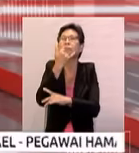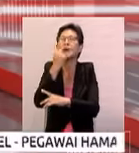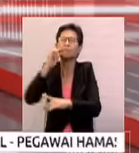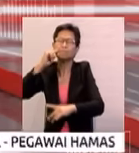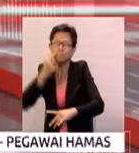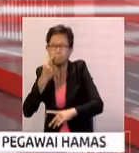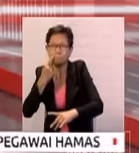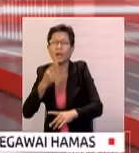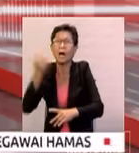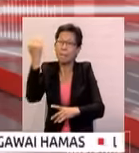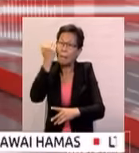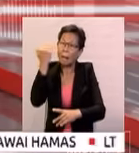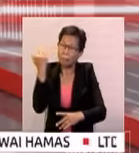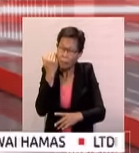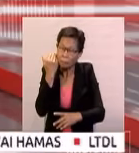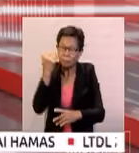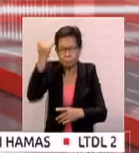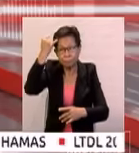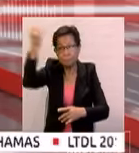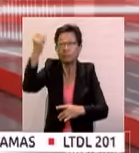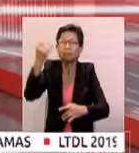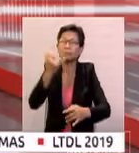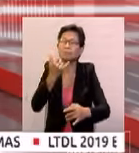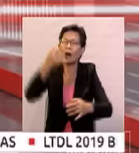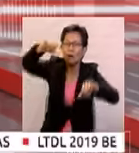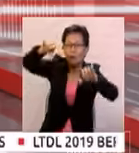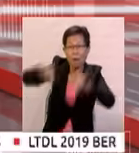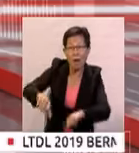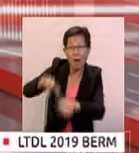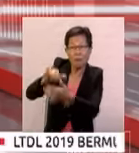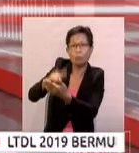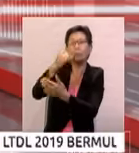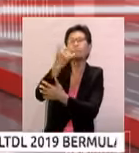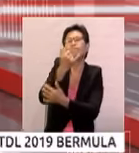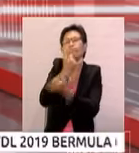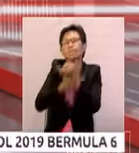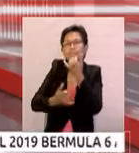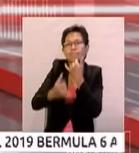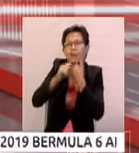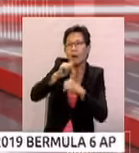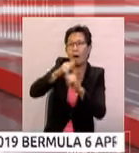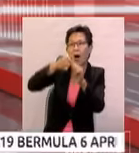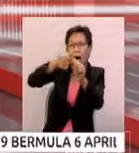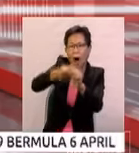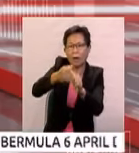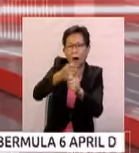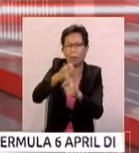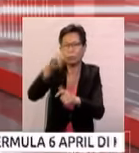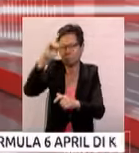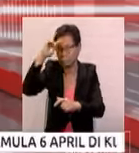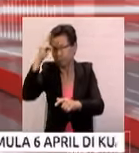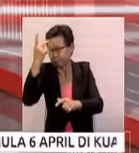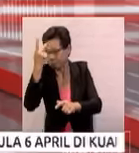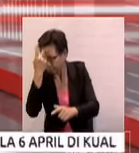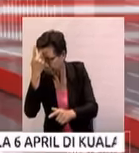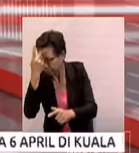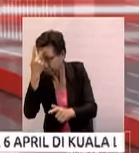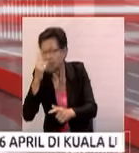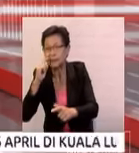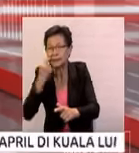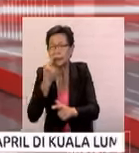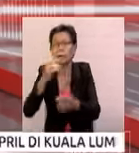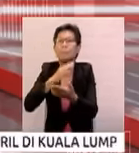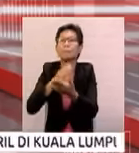serius. Mahkamah juga berpendapat kegagalan itu adalah kesilapan arah atau misdirection yang serius